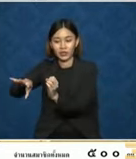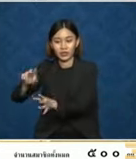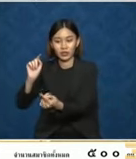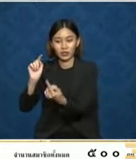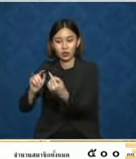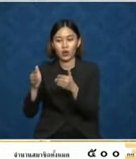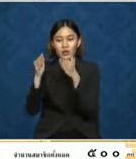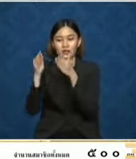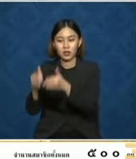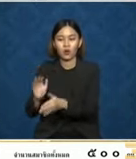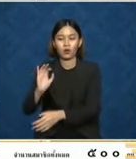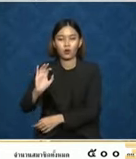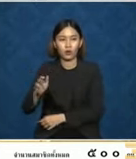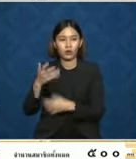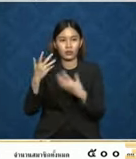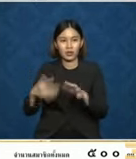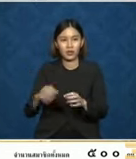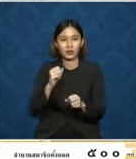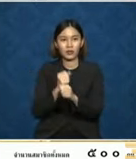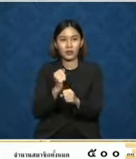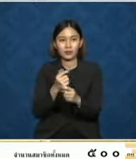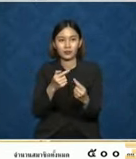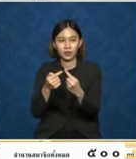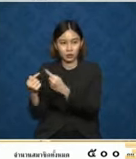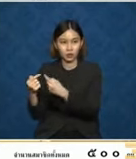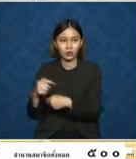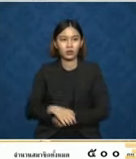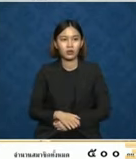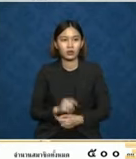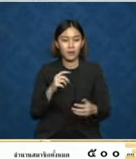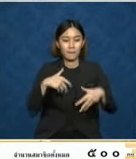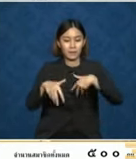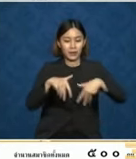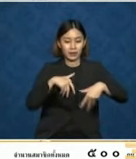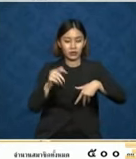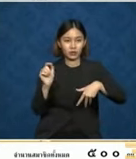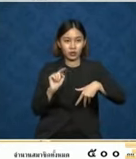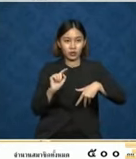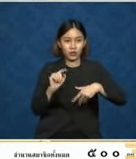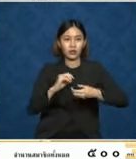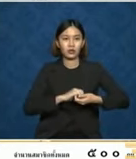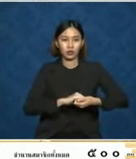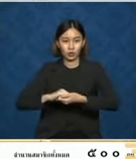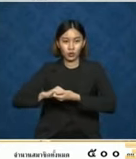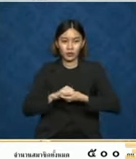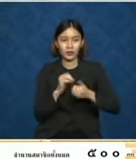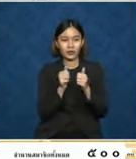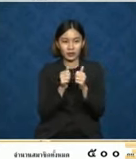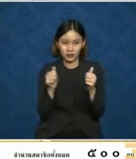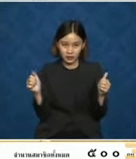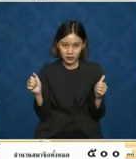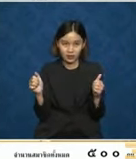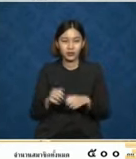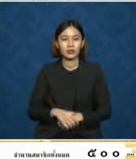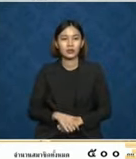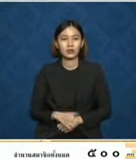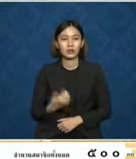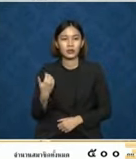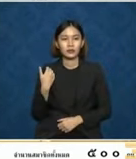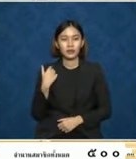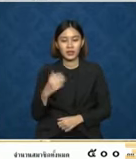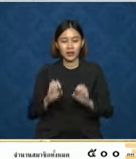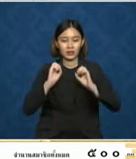ที่เฉพาะประเภทนะครับแล้วนำไปกำจัดต่อส่วนประชาชนเองนะครับก็ให้ความร่วมมือดีนะครับอีกทั้งยังมีการปลู